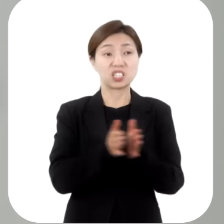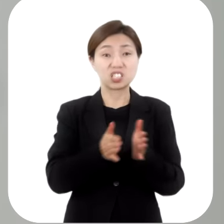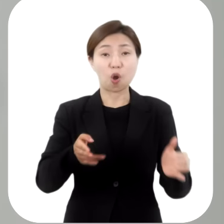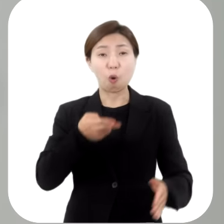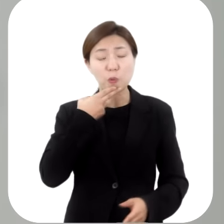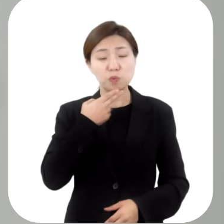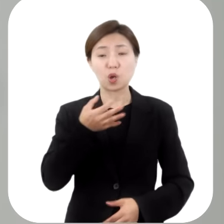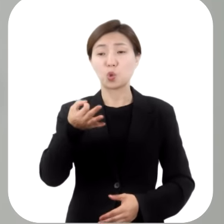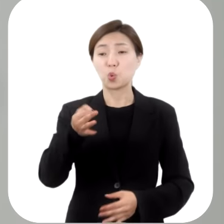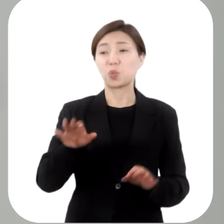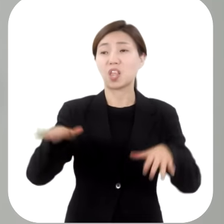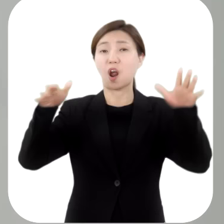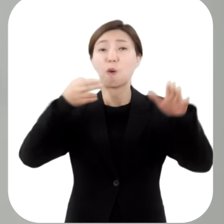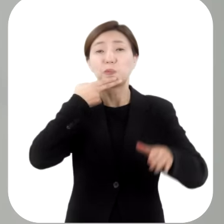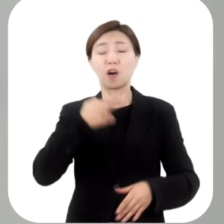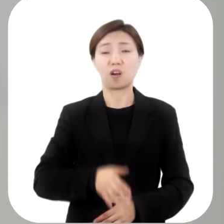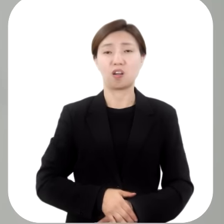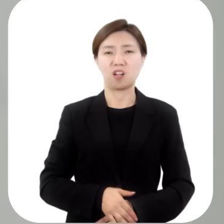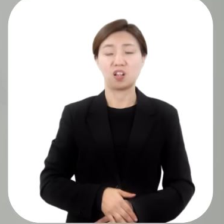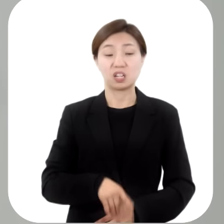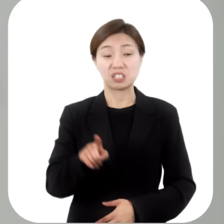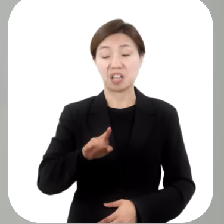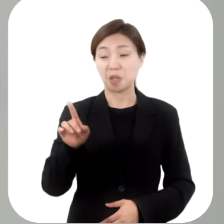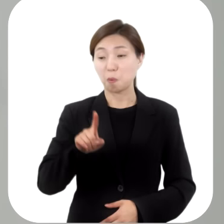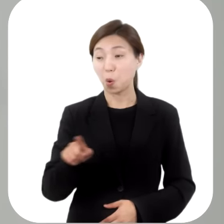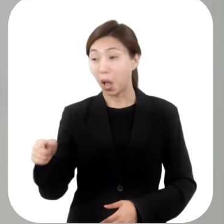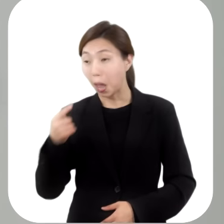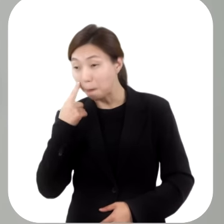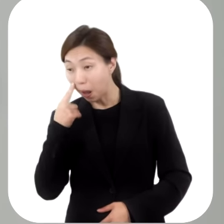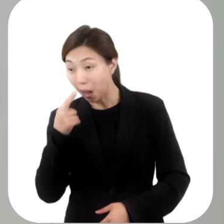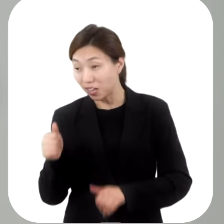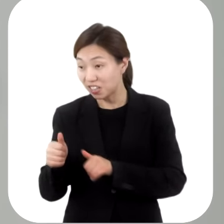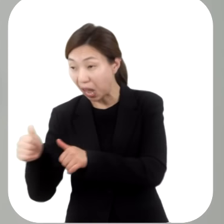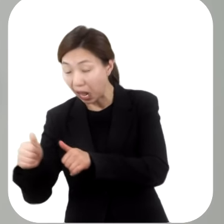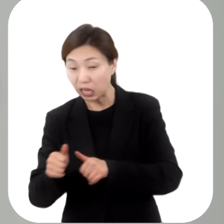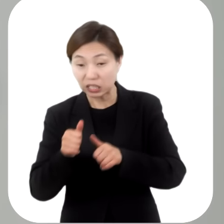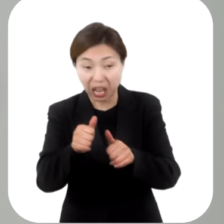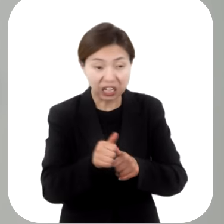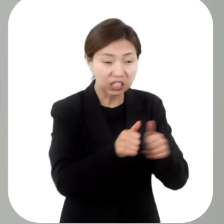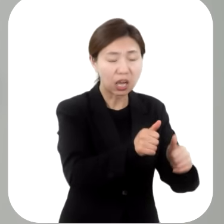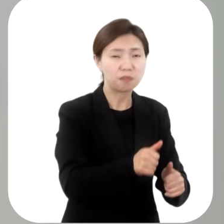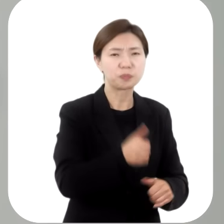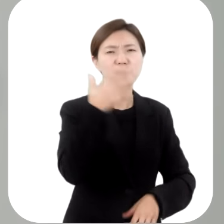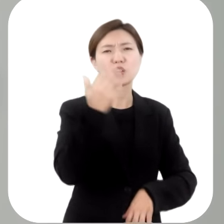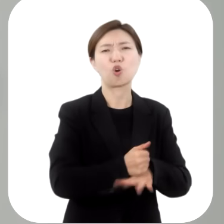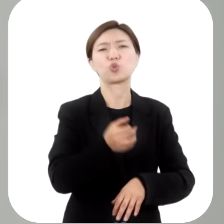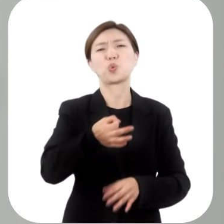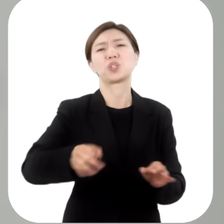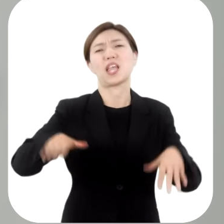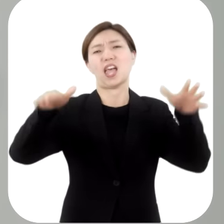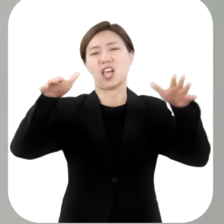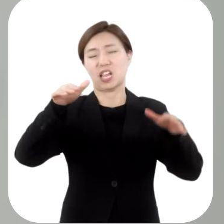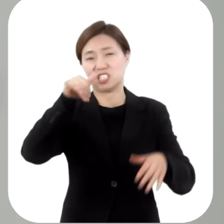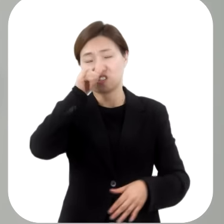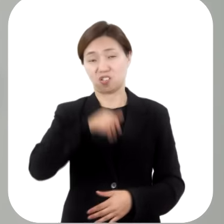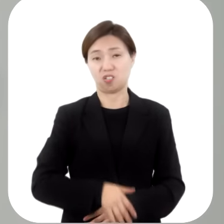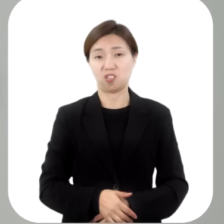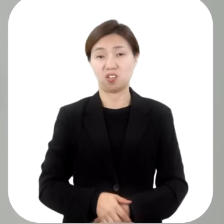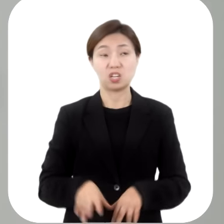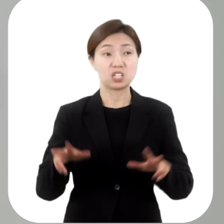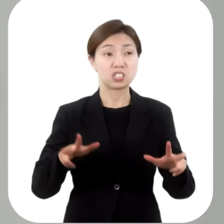있었으면 됐는데 그냥 매덕 날리고 문 닫는 경우가 허다하다 이런